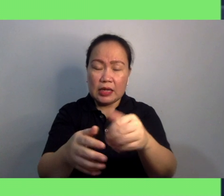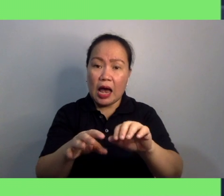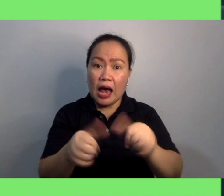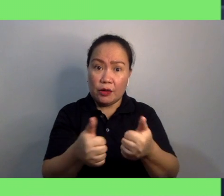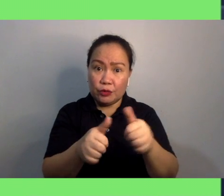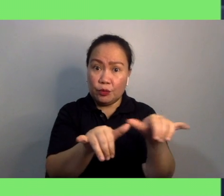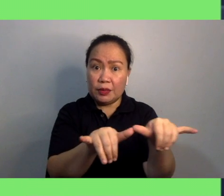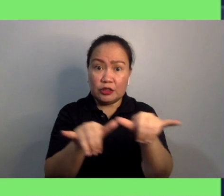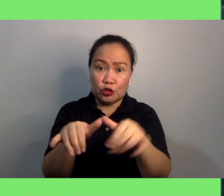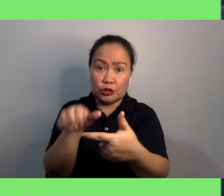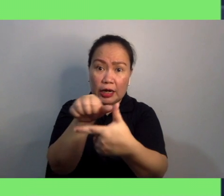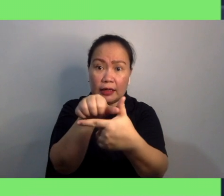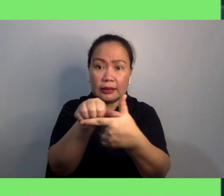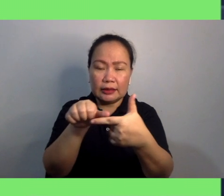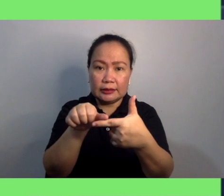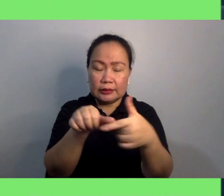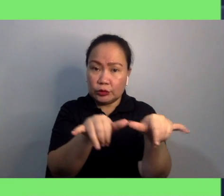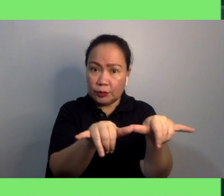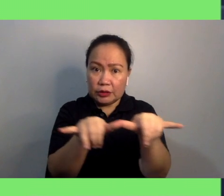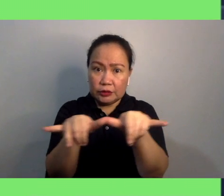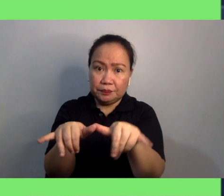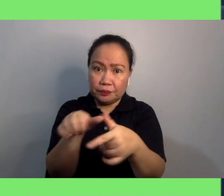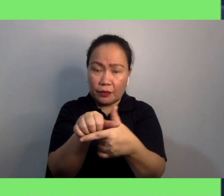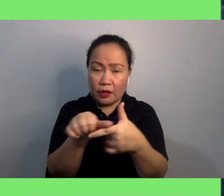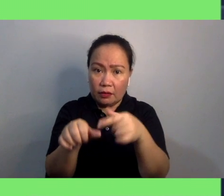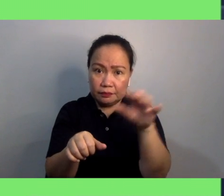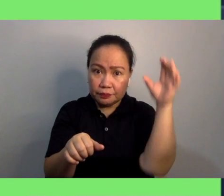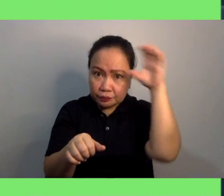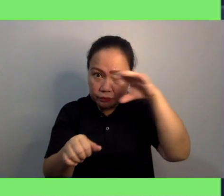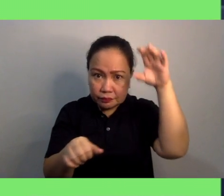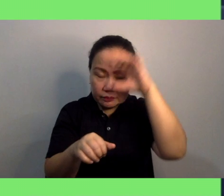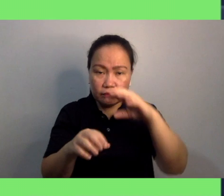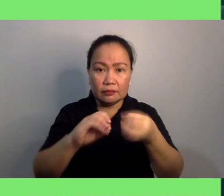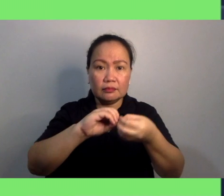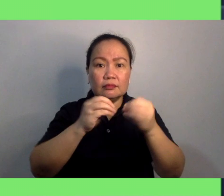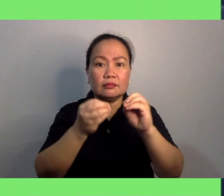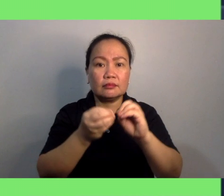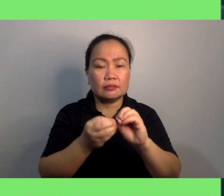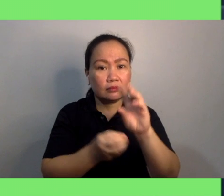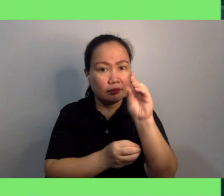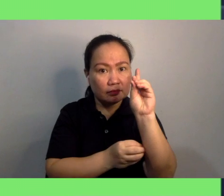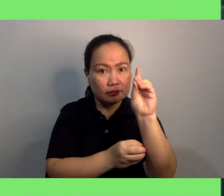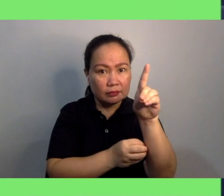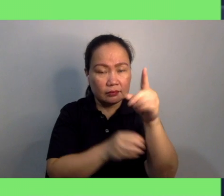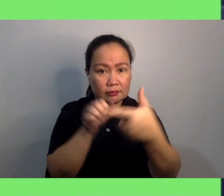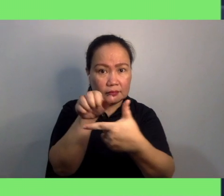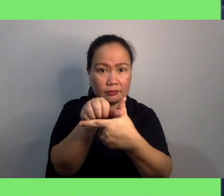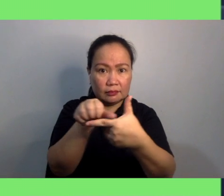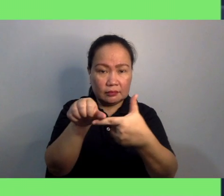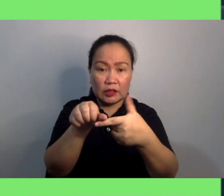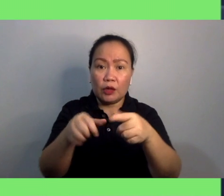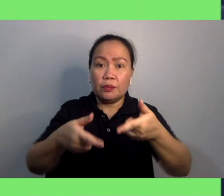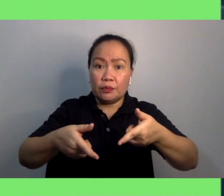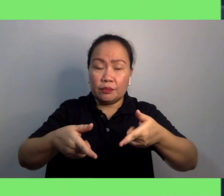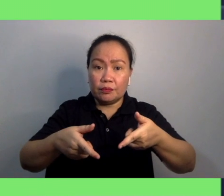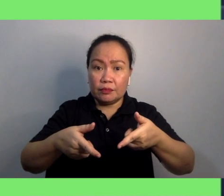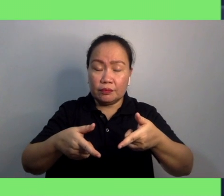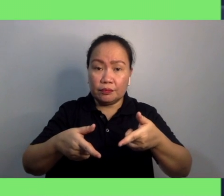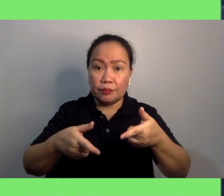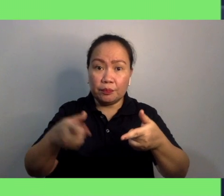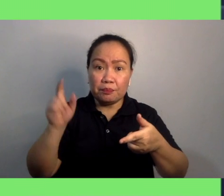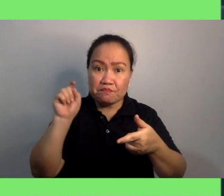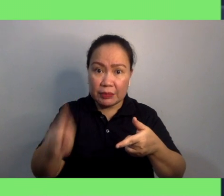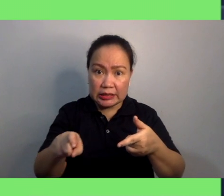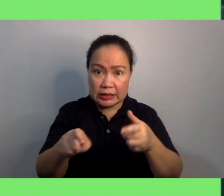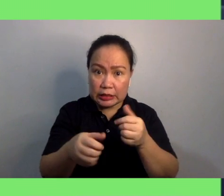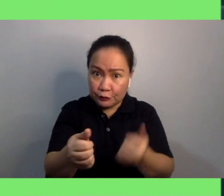mag-measure ng angle. So, to measure an angle or to find the number of degrees in an angle, we must follow these steps.